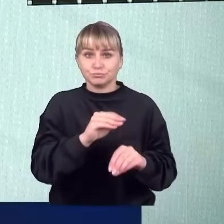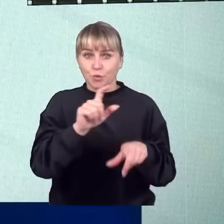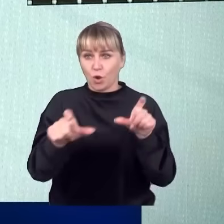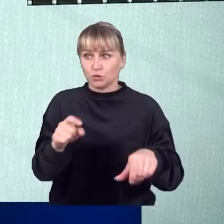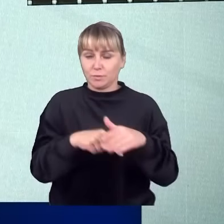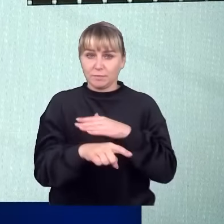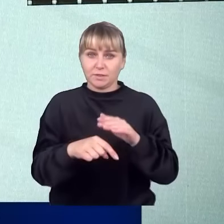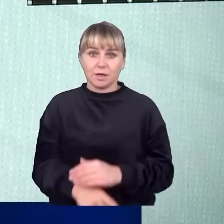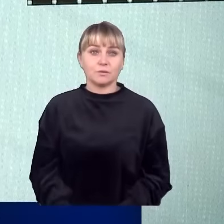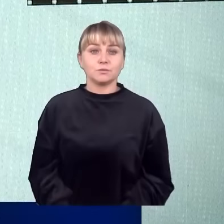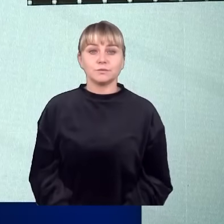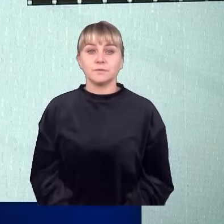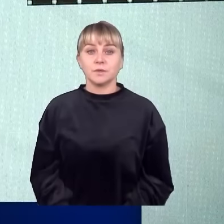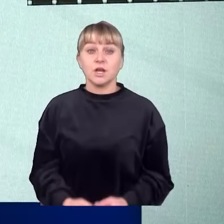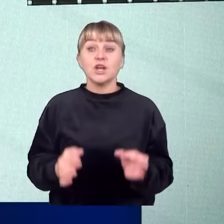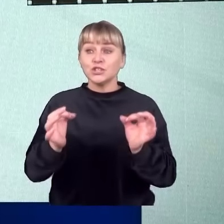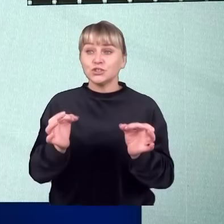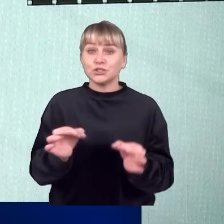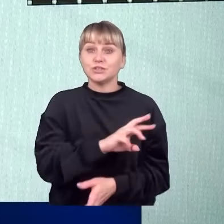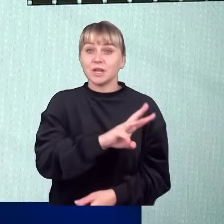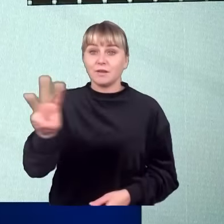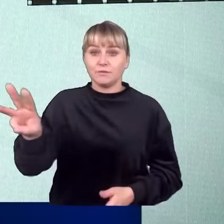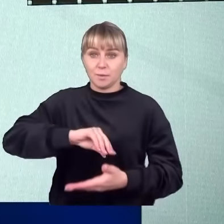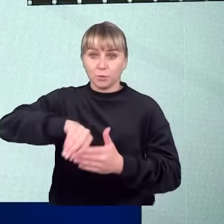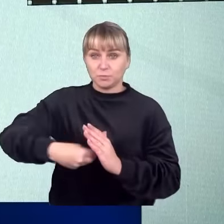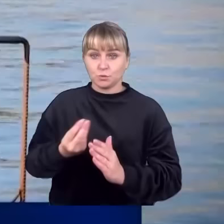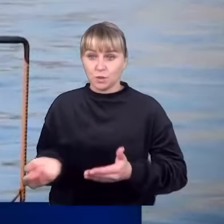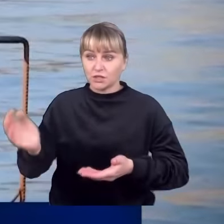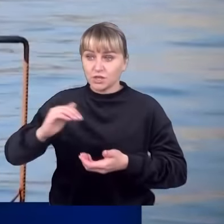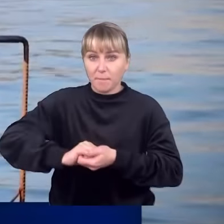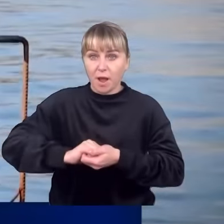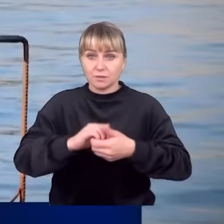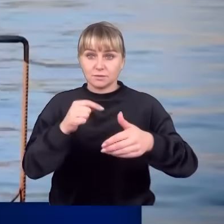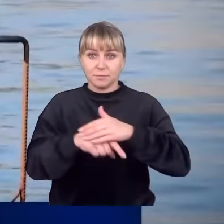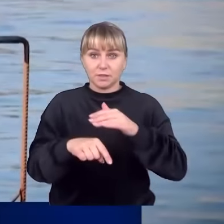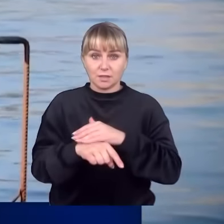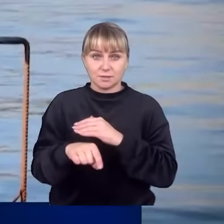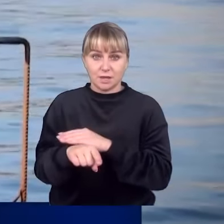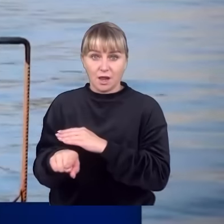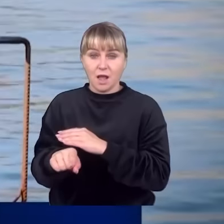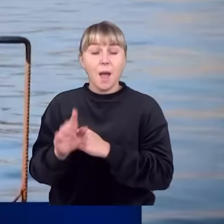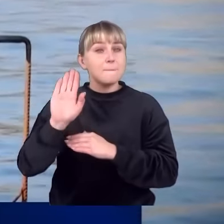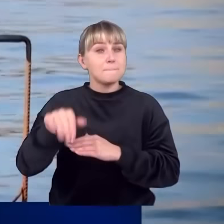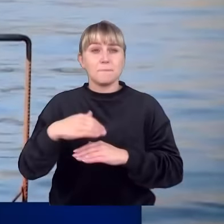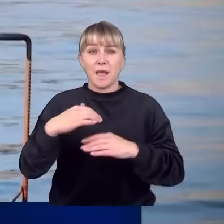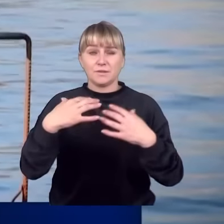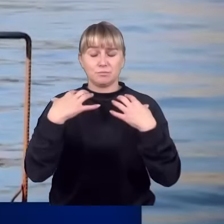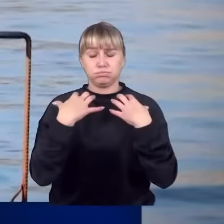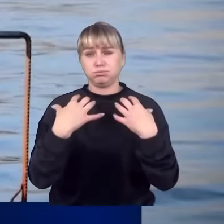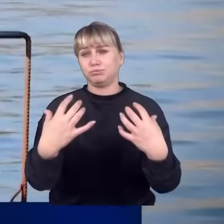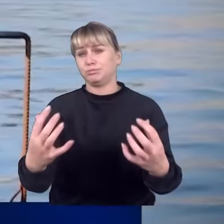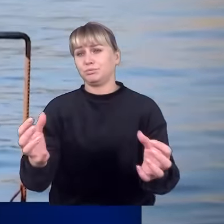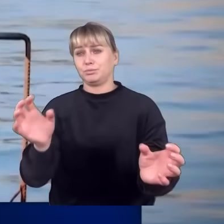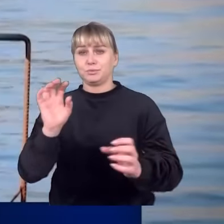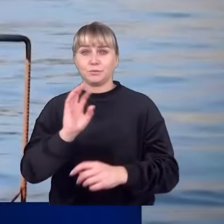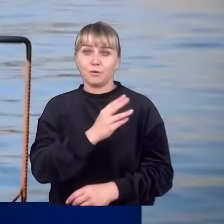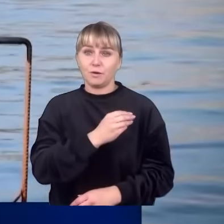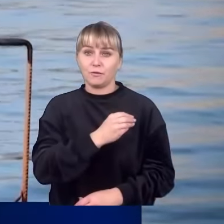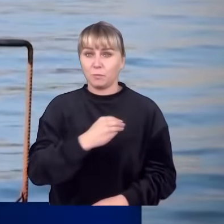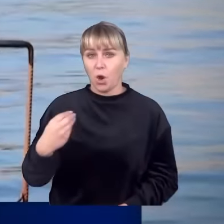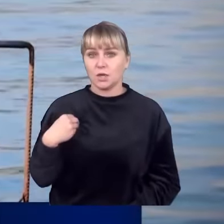Dzisiaj podpisujecie się pod paktem migracyjnym, który doprowadzi do zalania Polski nielegalną